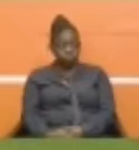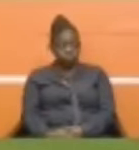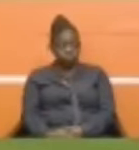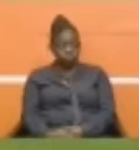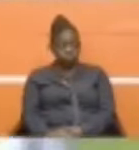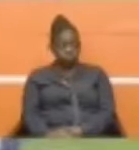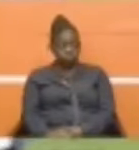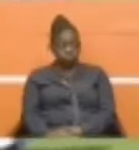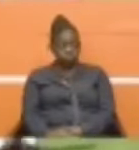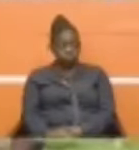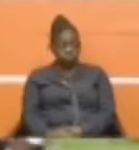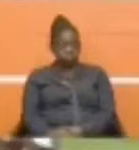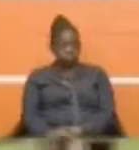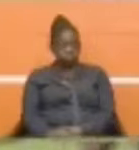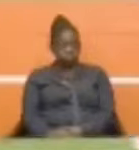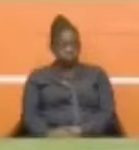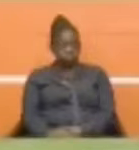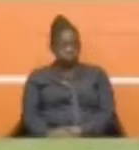rocket from the Kopolo.